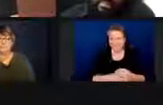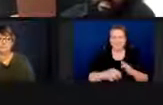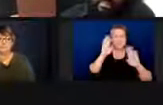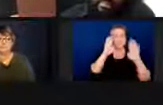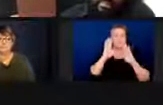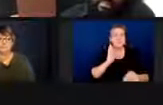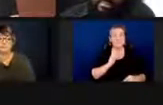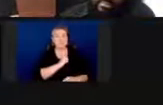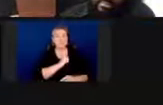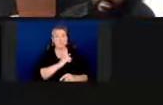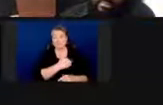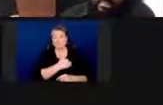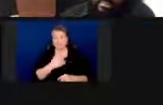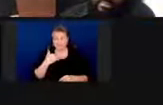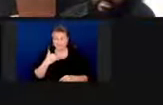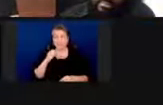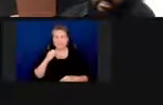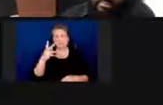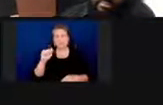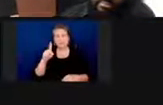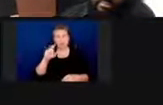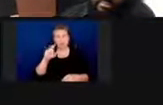حسنا، مساء الخير،